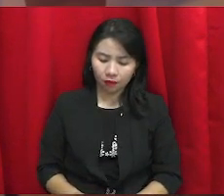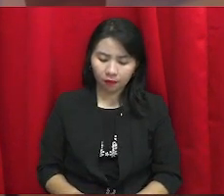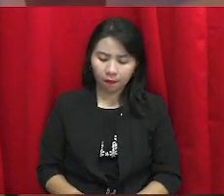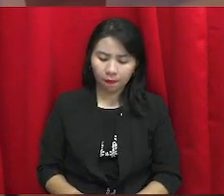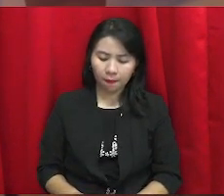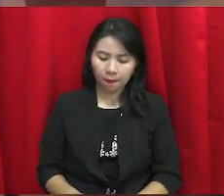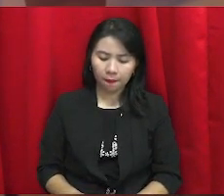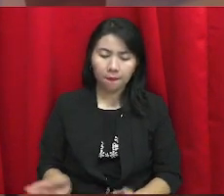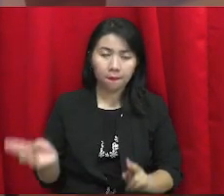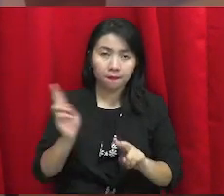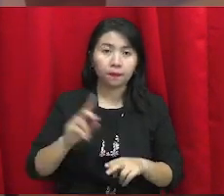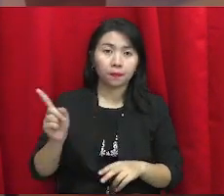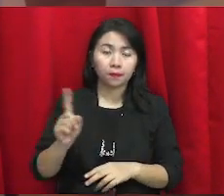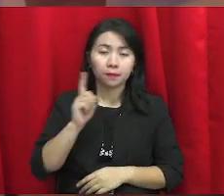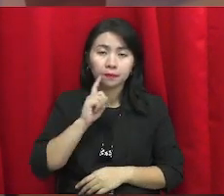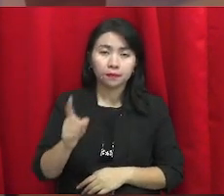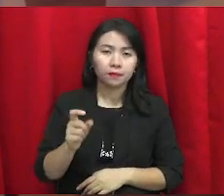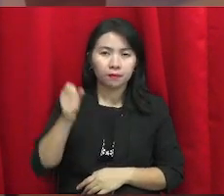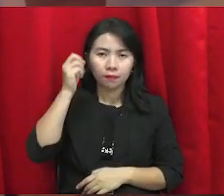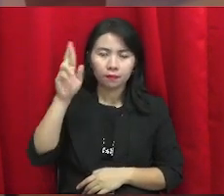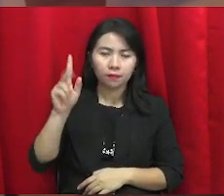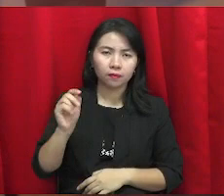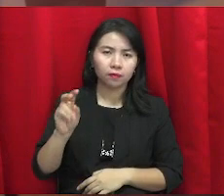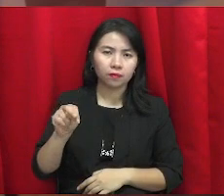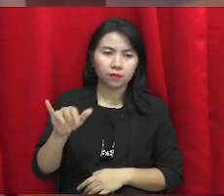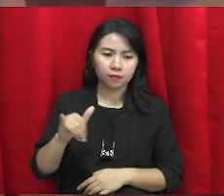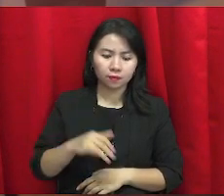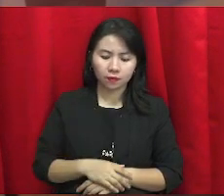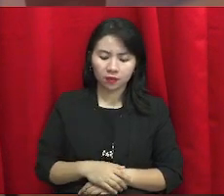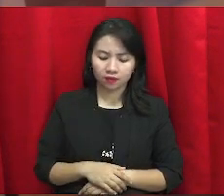Tony. Okay. Kasi maganda yung sinabi rin ni Tony. Alam mo ba,